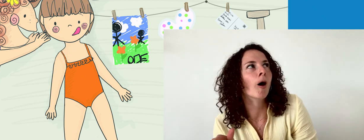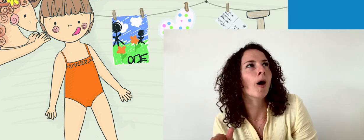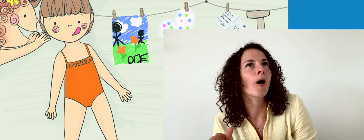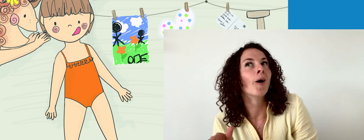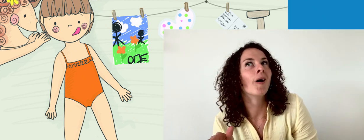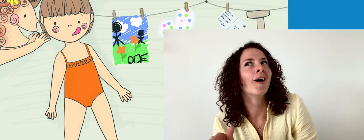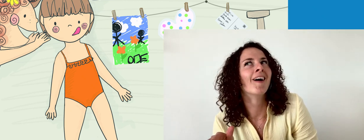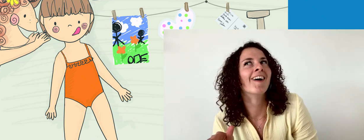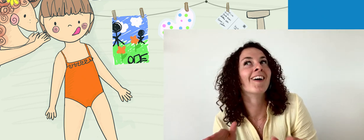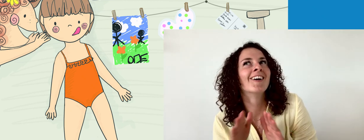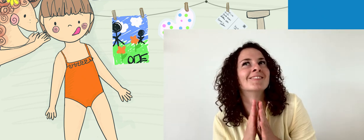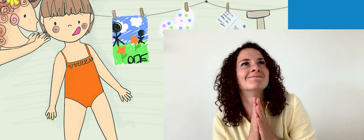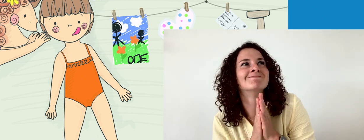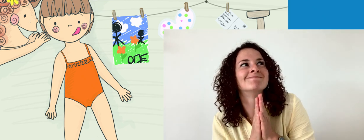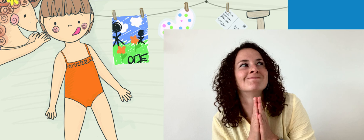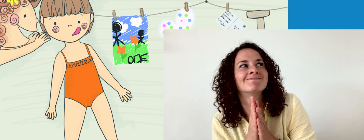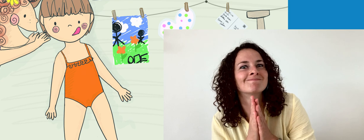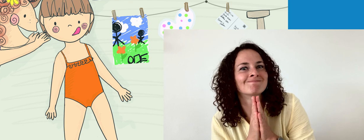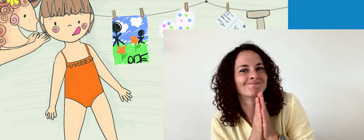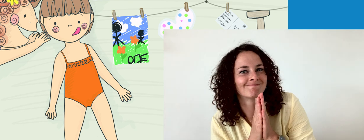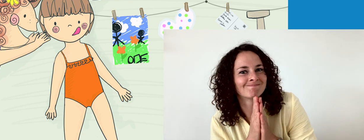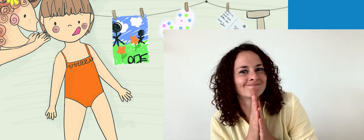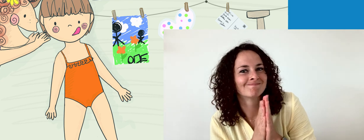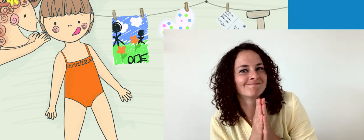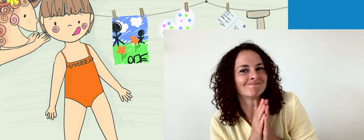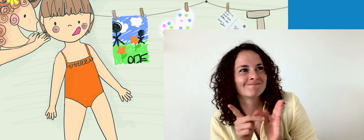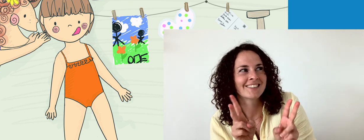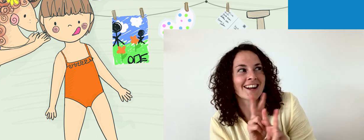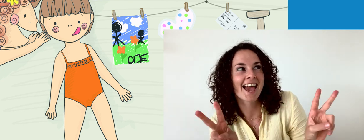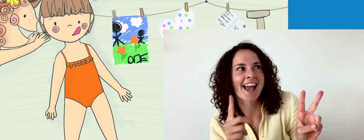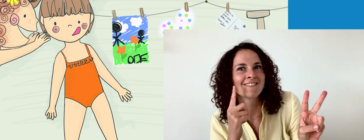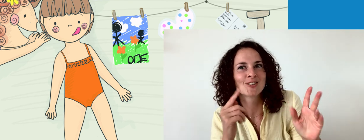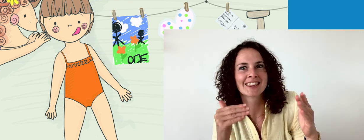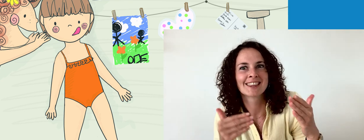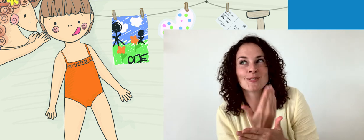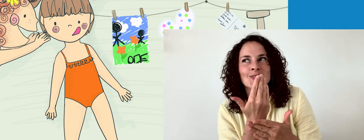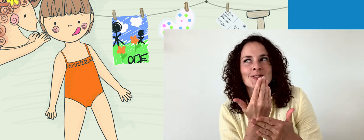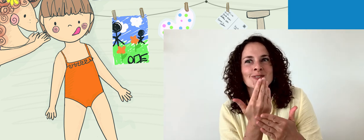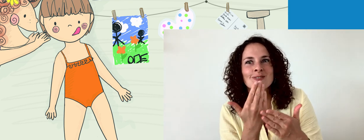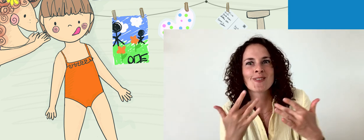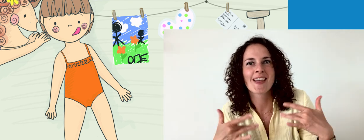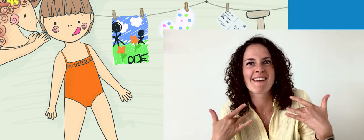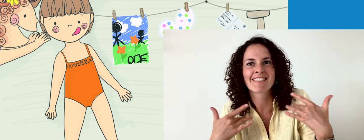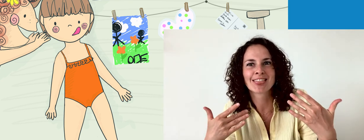Mare's ogen verraden wat ze denkt Ze voelt zich helemaal klaar Voor dit nieuwe avontuur